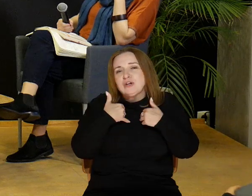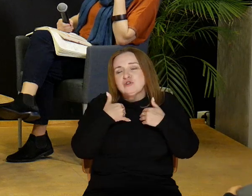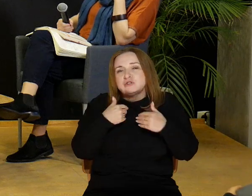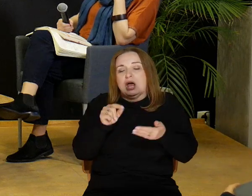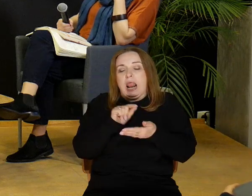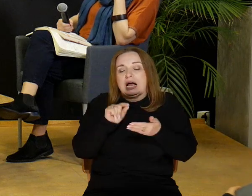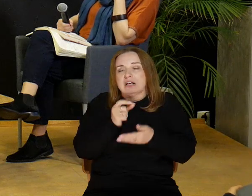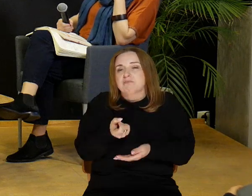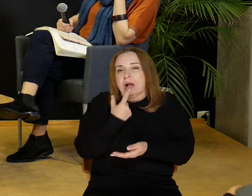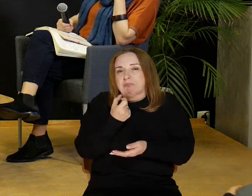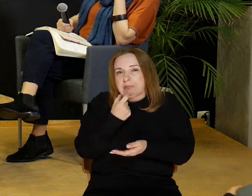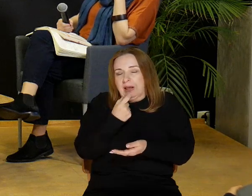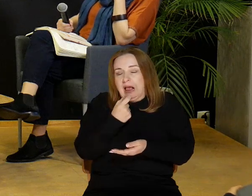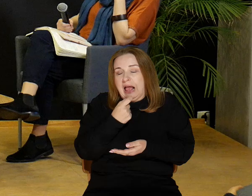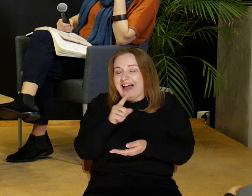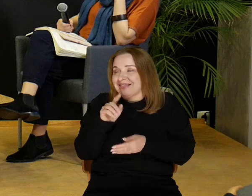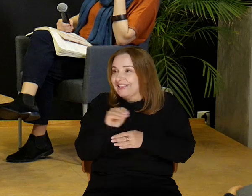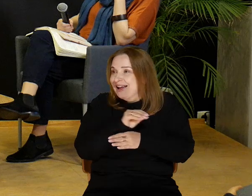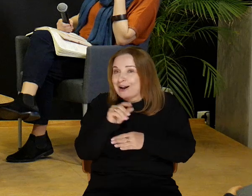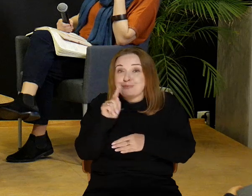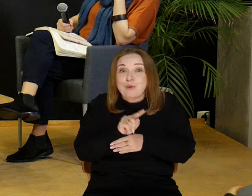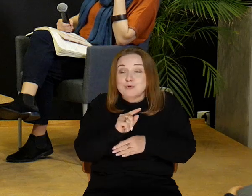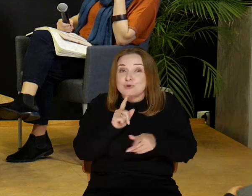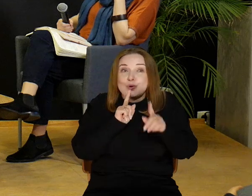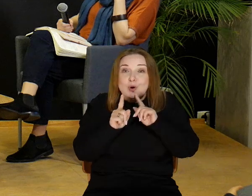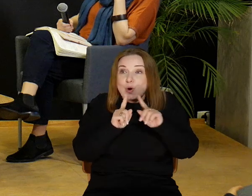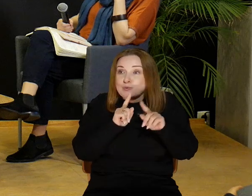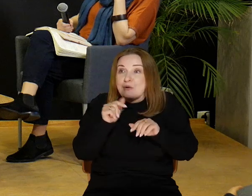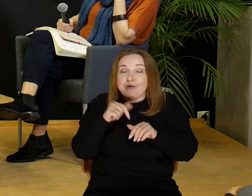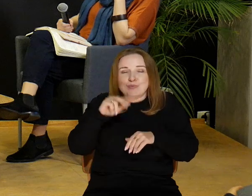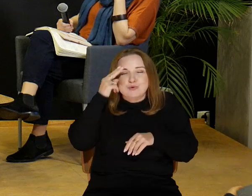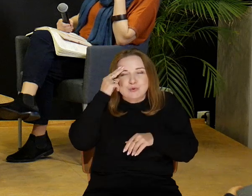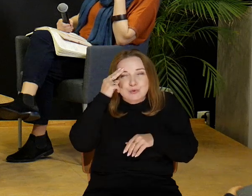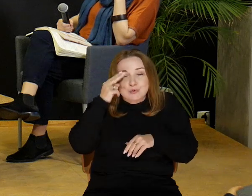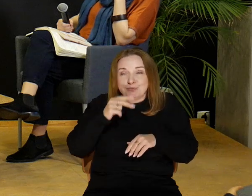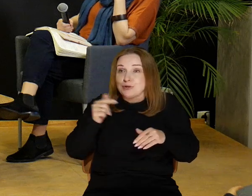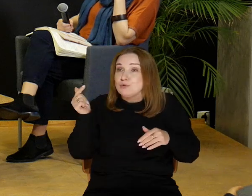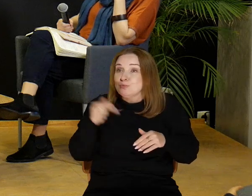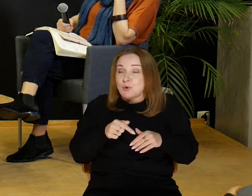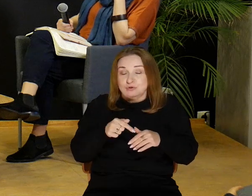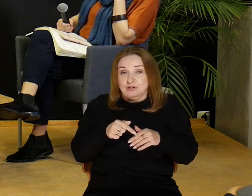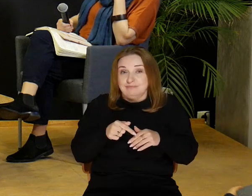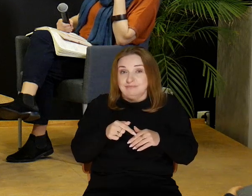ale chyba prawdziwa terapia polega na przepracowaniu czegoś, no a tego nie ma bez zrozumienia, więc literatura,